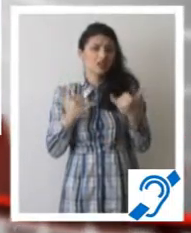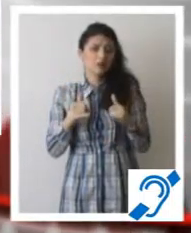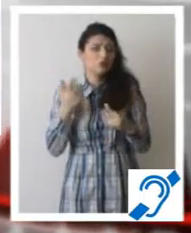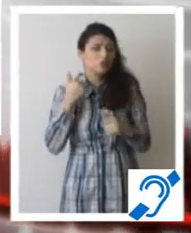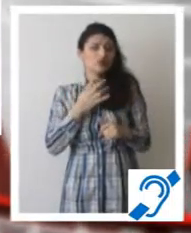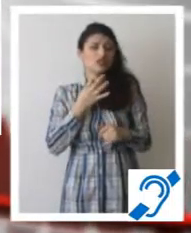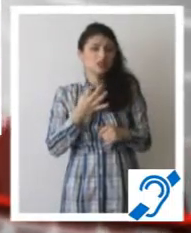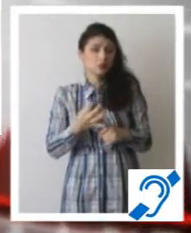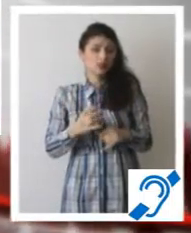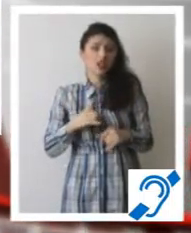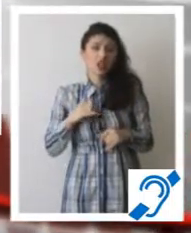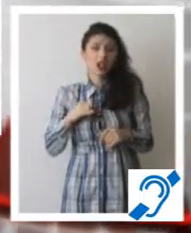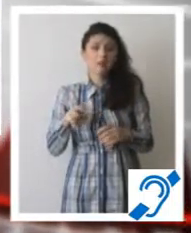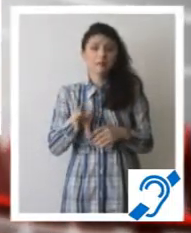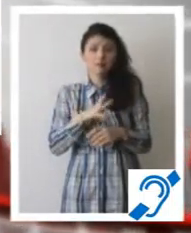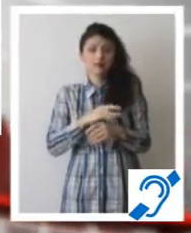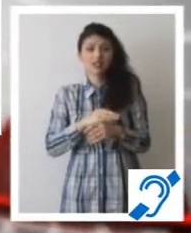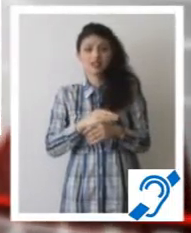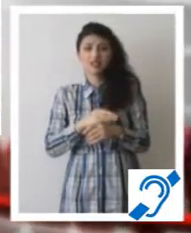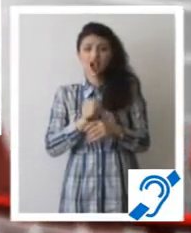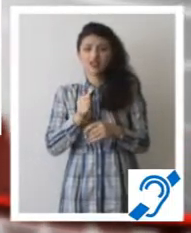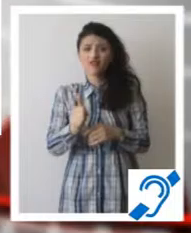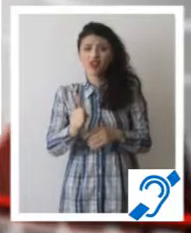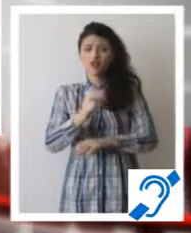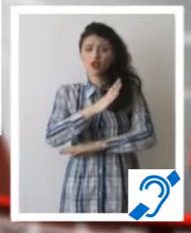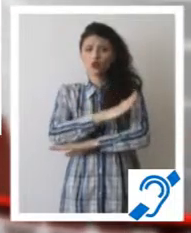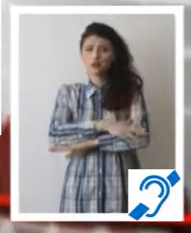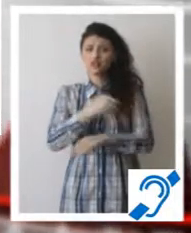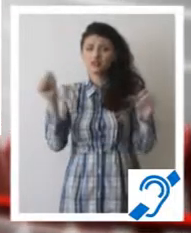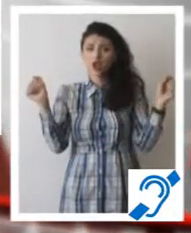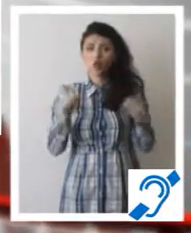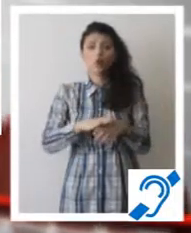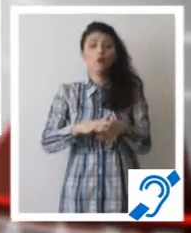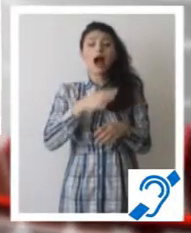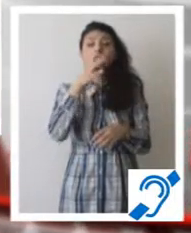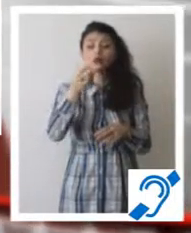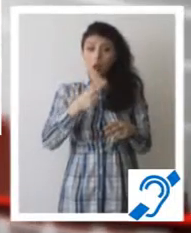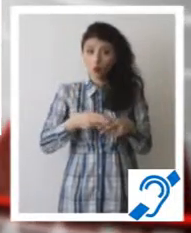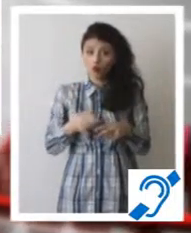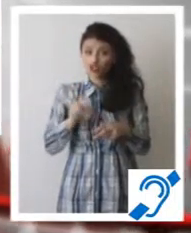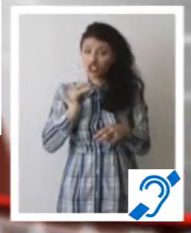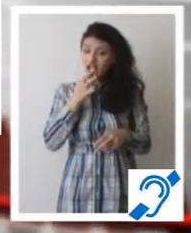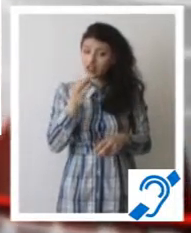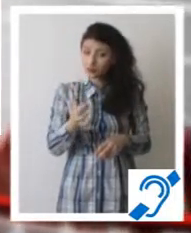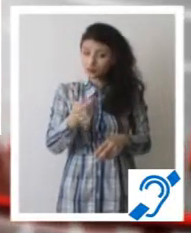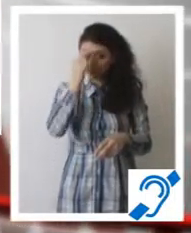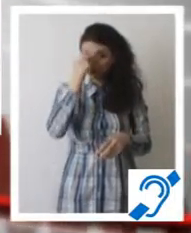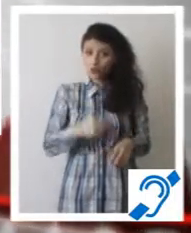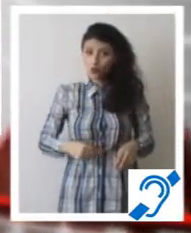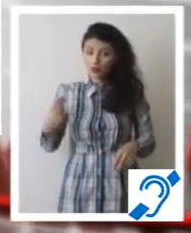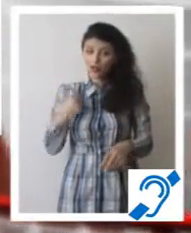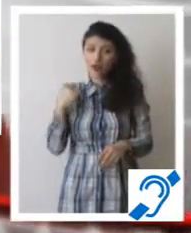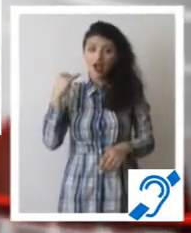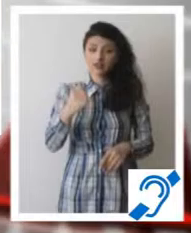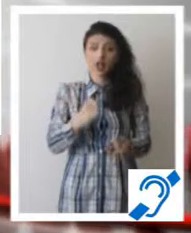Nu, deci erau părinți desăvârșiți, nu pot să vă spun. Dar cum v-au spus că s-a îmbolnăvit? Cine v-a spus? Deci duminică am venit și